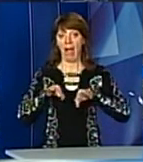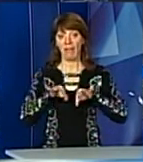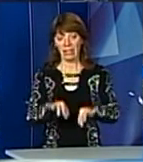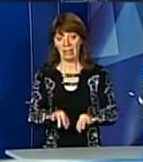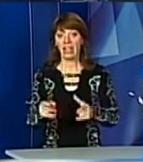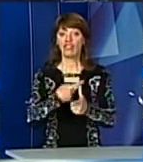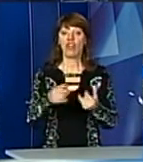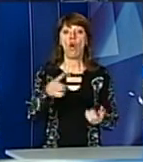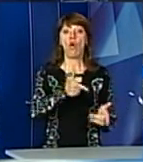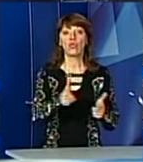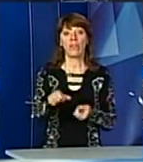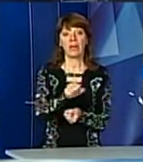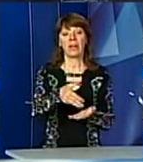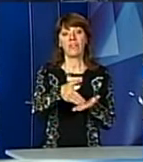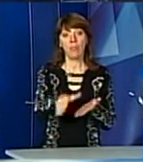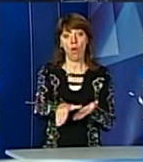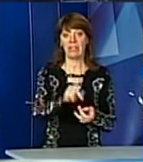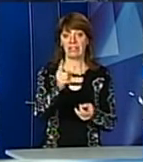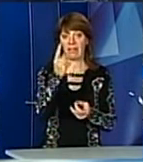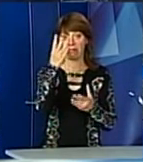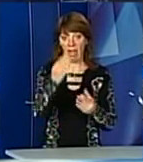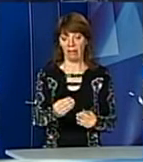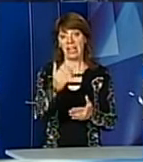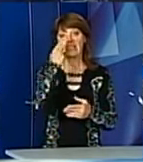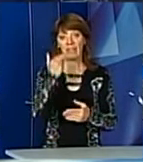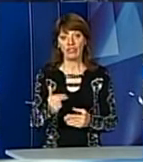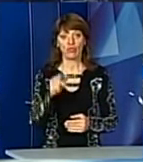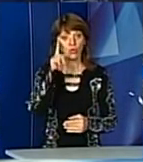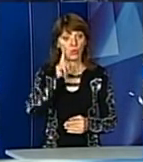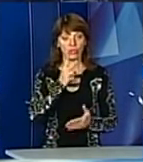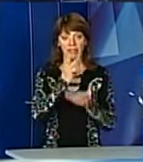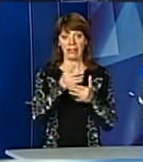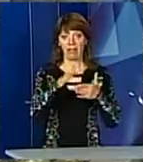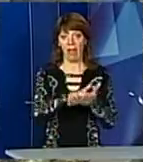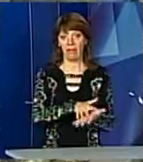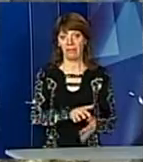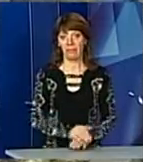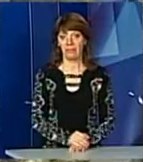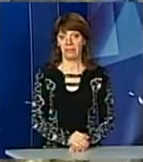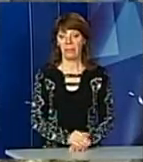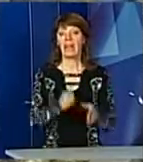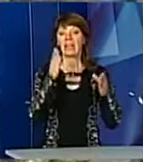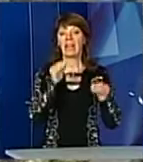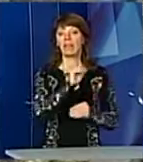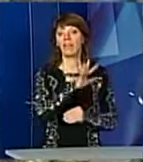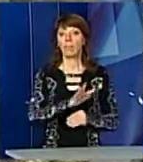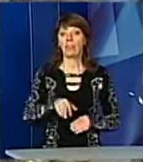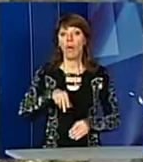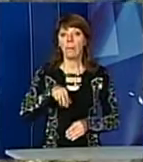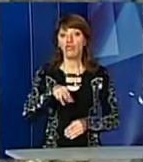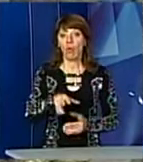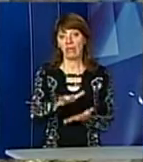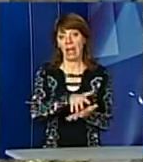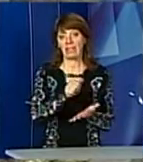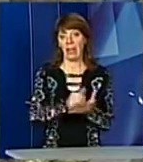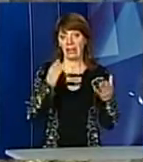Чи готові кермувальники відмовитися на день від звичної зручності? Дивіться далі. День європейського пішохода чи так